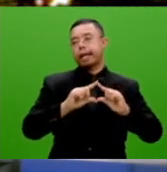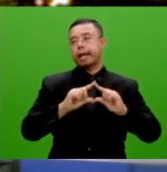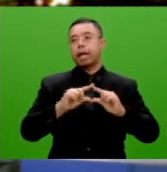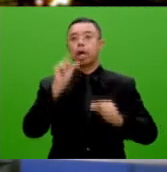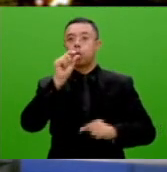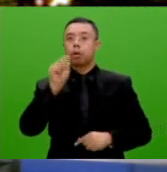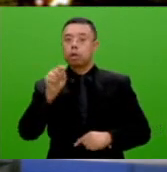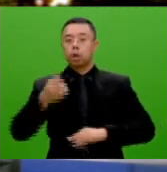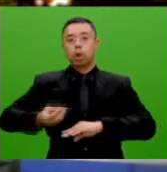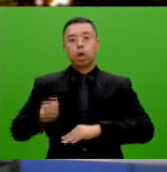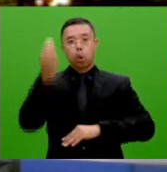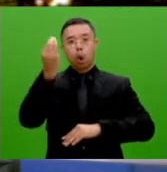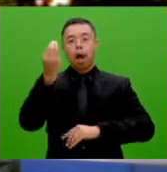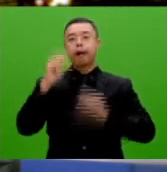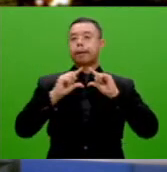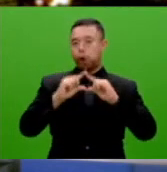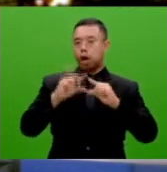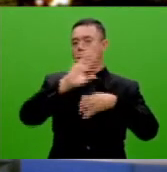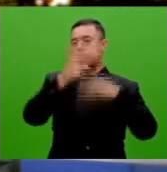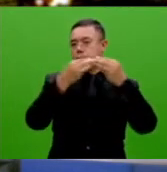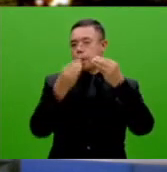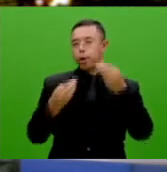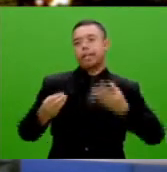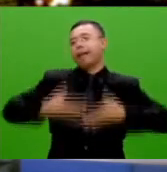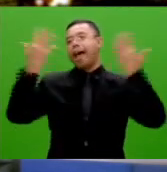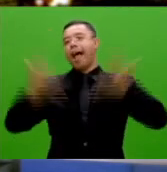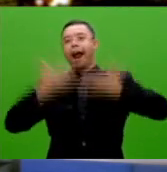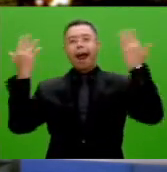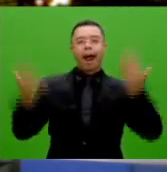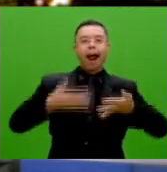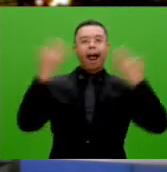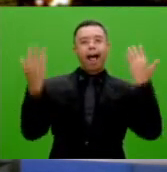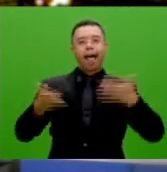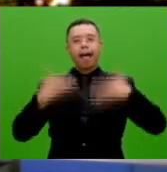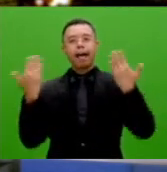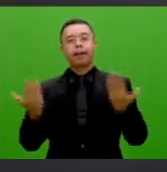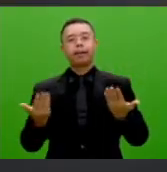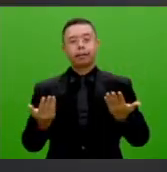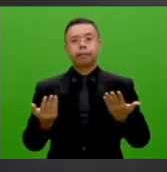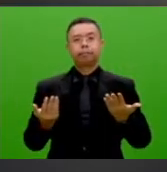Agus Harimurti Yudhoyono bersama jajaran elit Demokrat bersorak gembira.